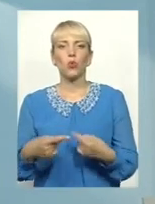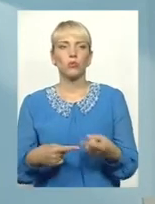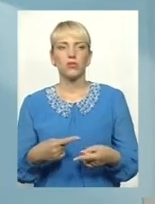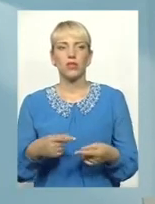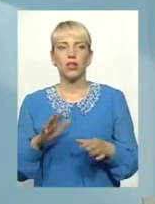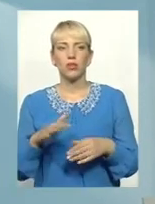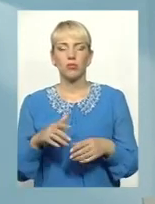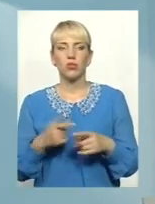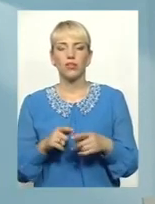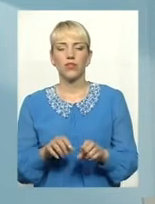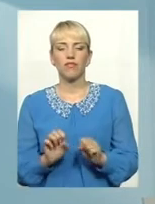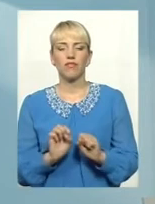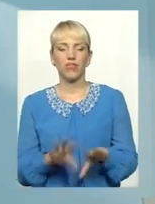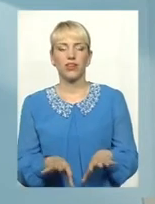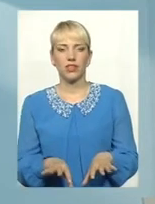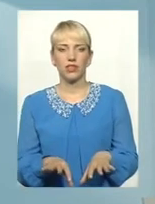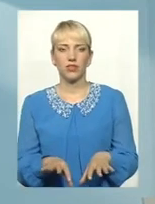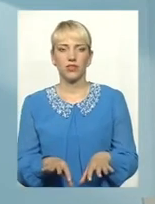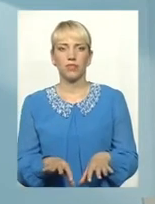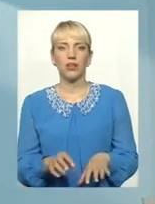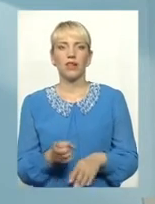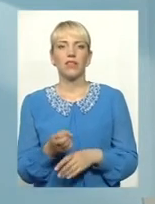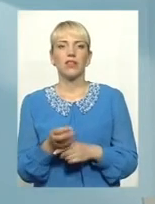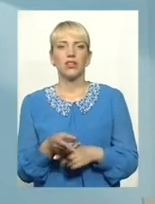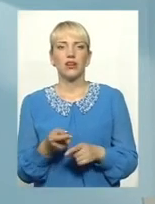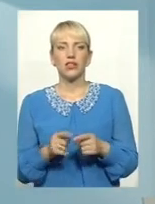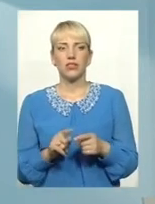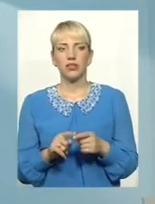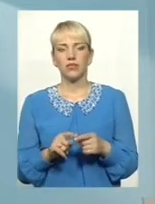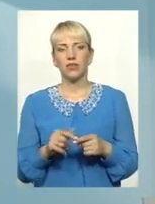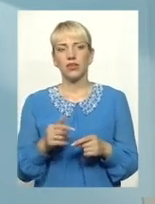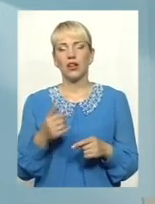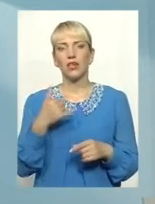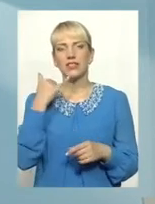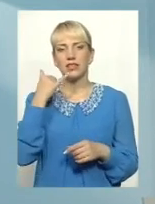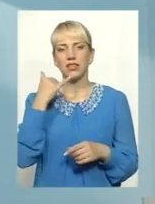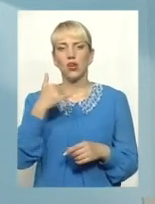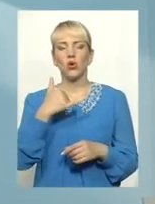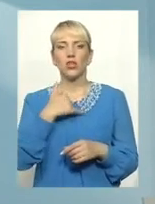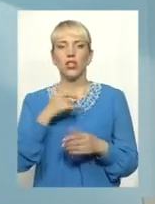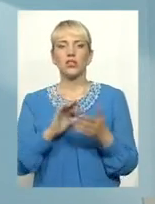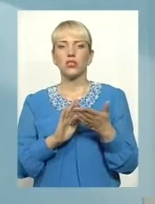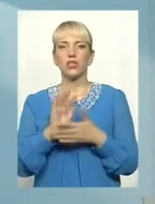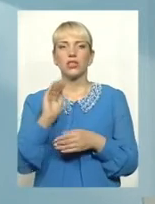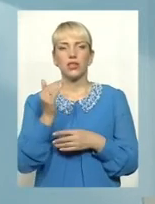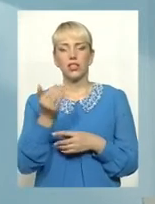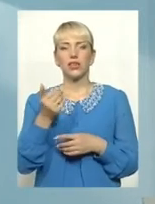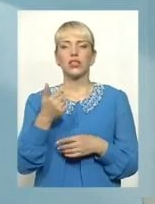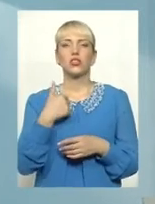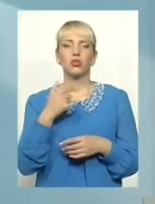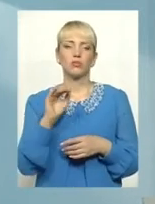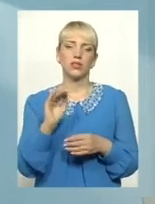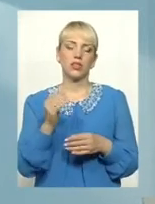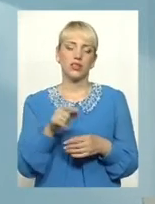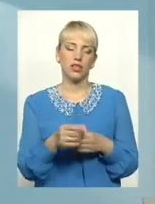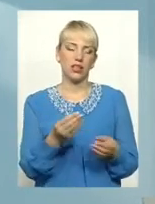просто викидають. Дуже часто йдуть дзвінки, ми хочемо для дитини, у нас росте дитина, ми хочемо для дитини, щоб воно гралося, росло